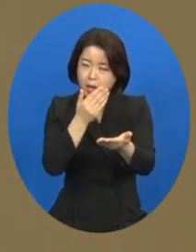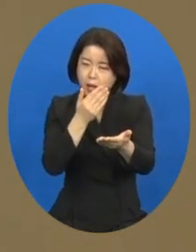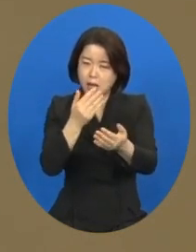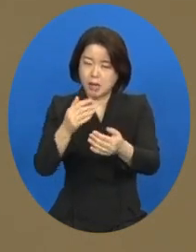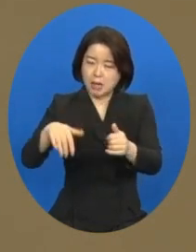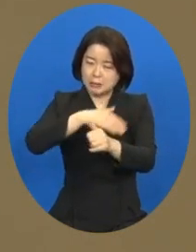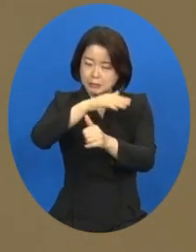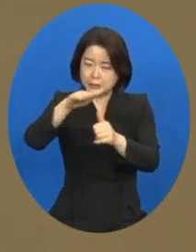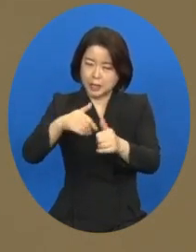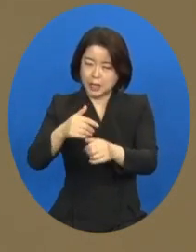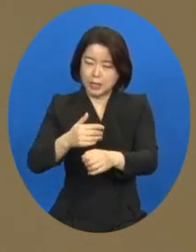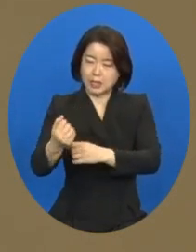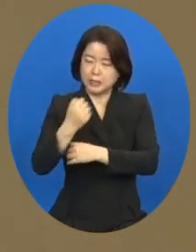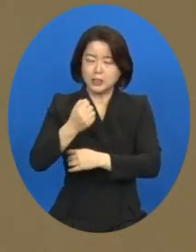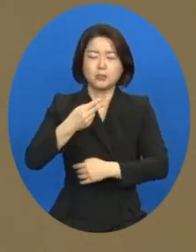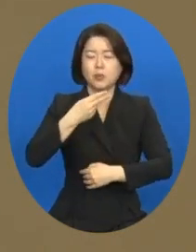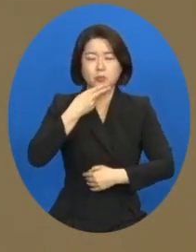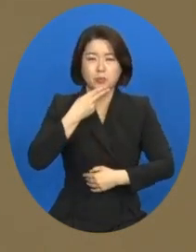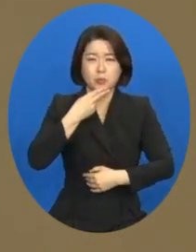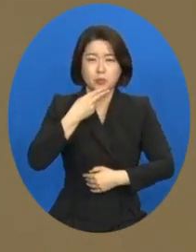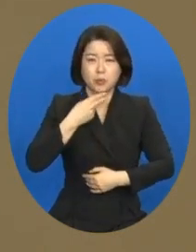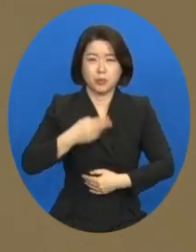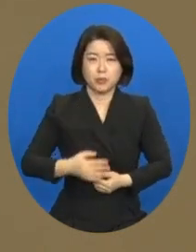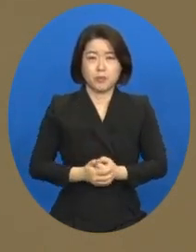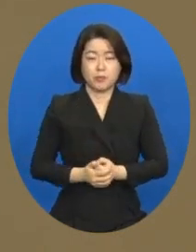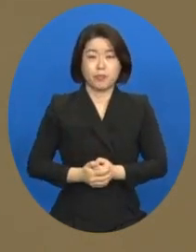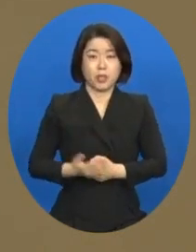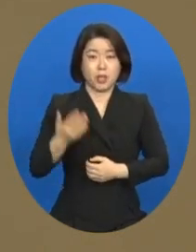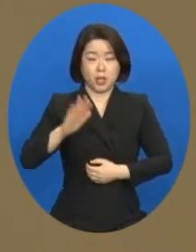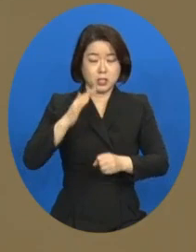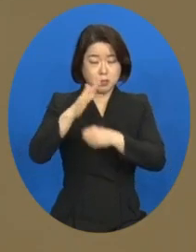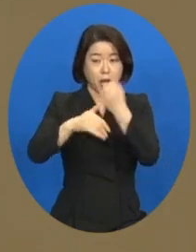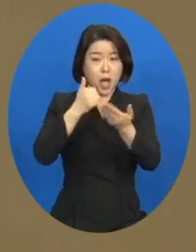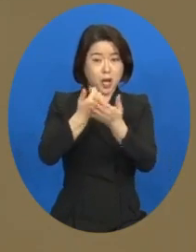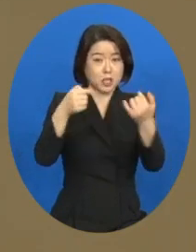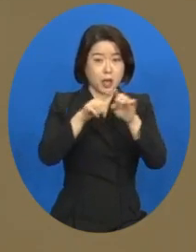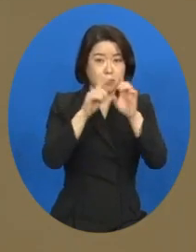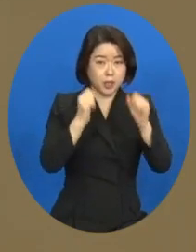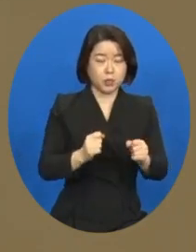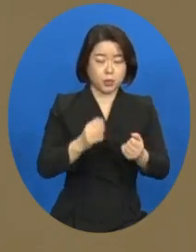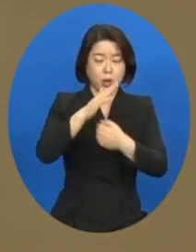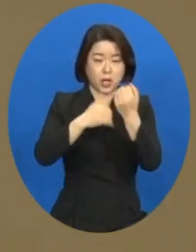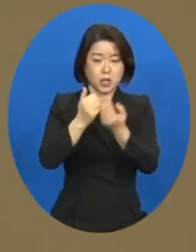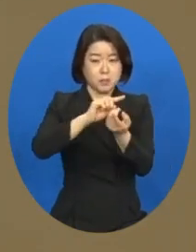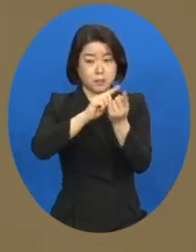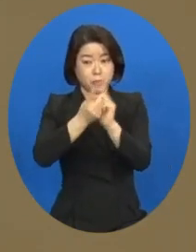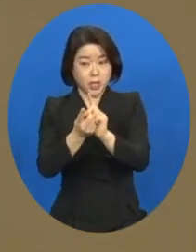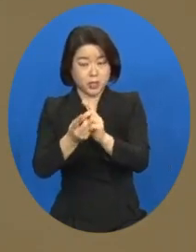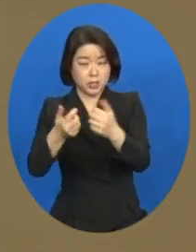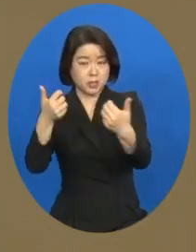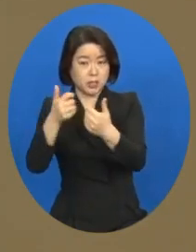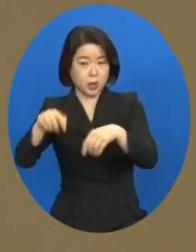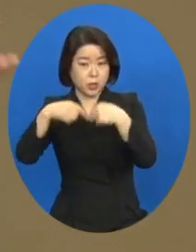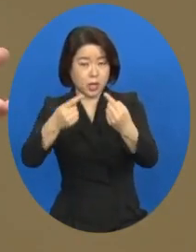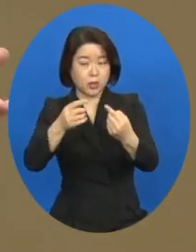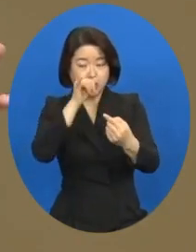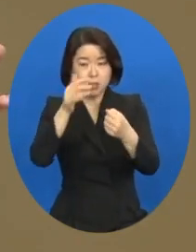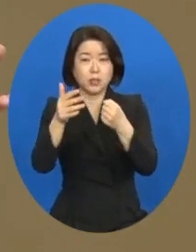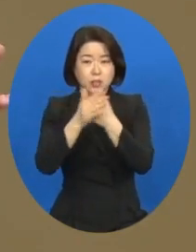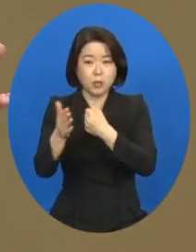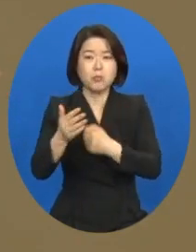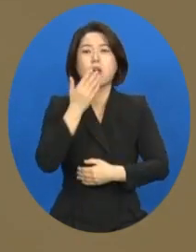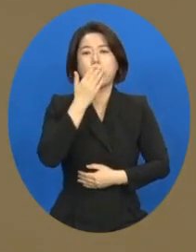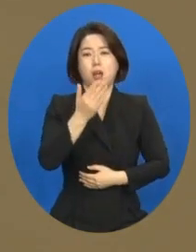형편과 능력이 없었어요. 하나님이 함께 하셨고 하나님이 대신 싸워주셨기 때문에 된